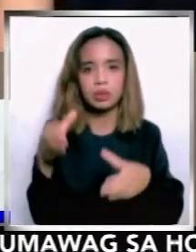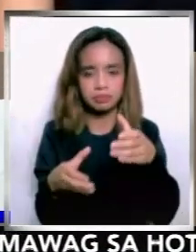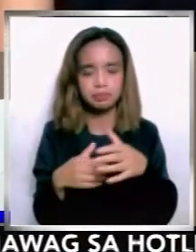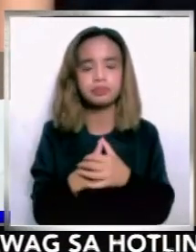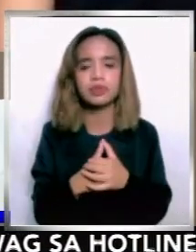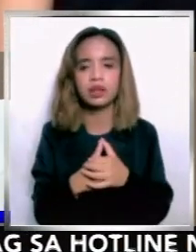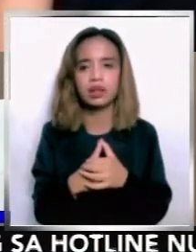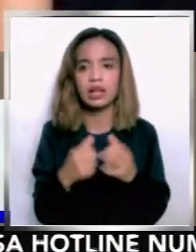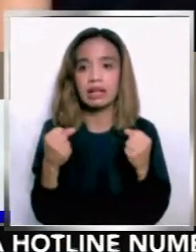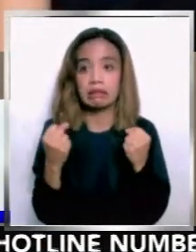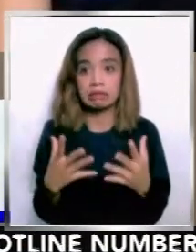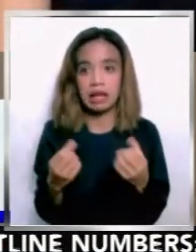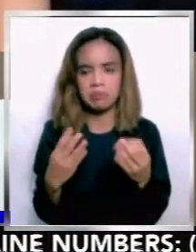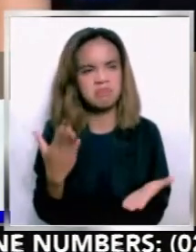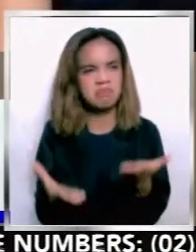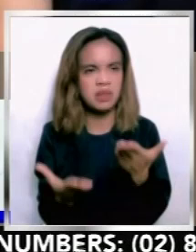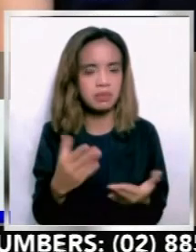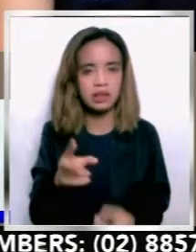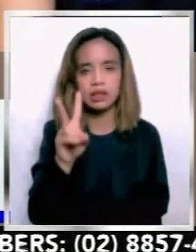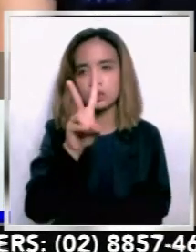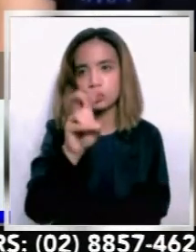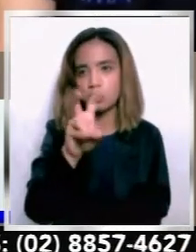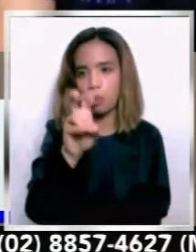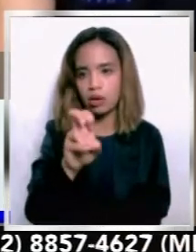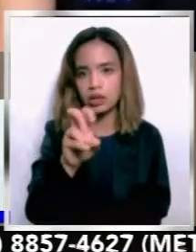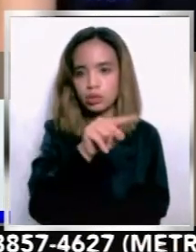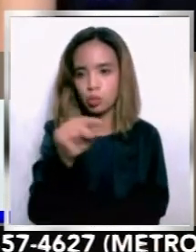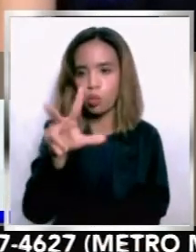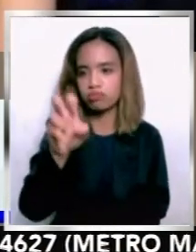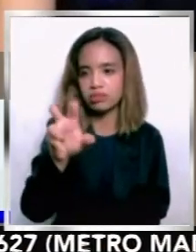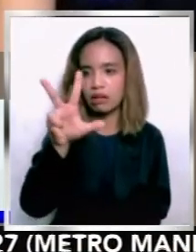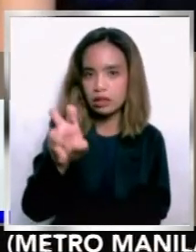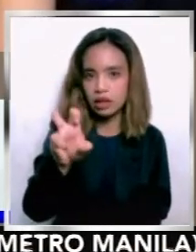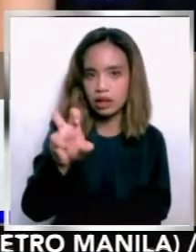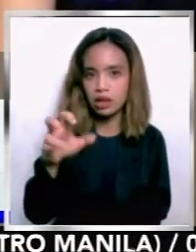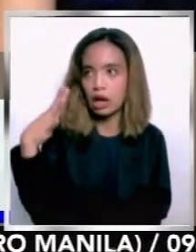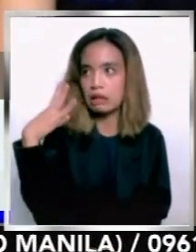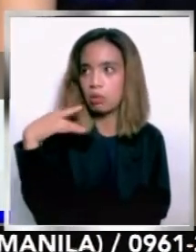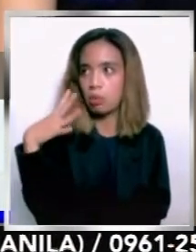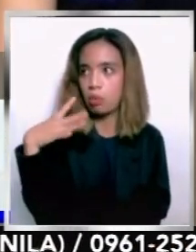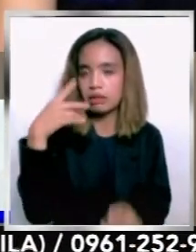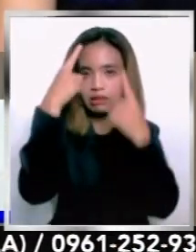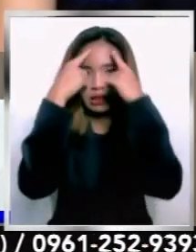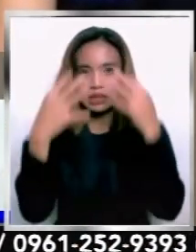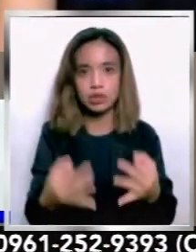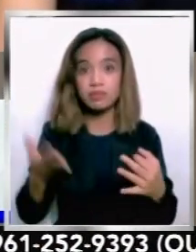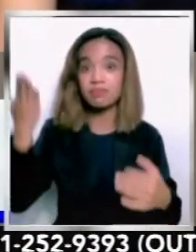dami pa, siguro mga 200 hanggang 300 yung pending at that time. So